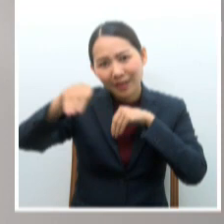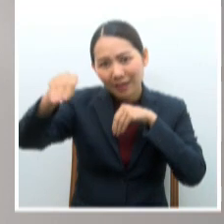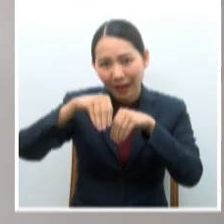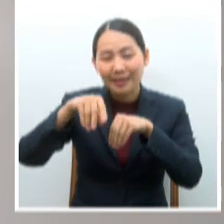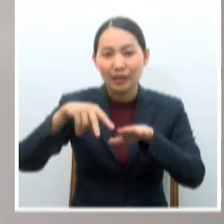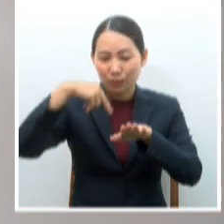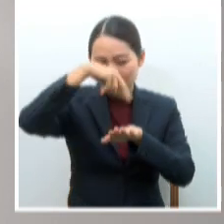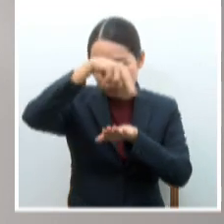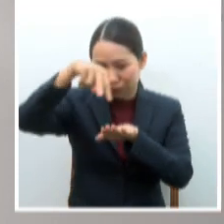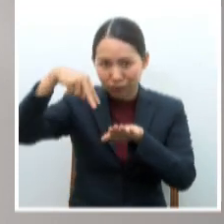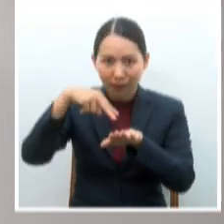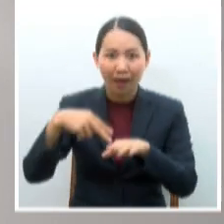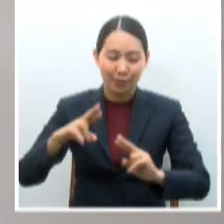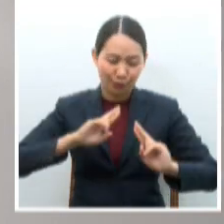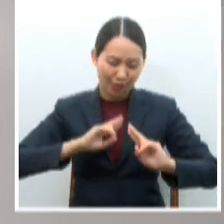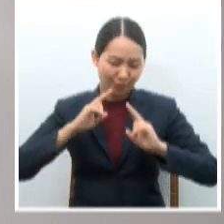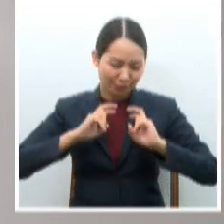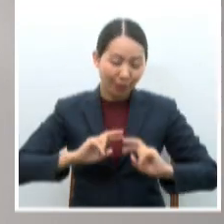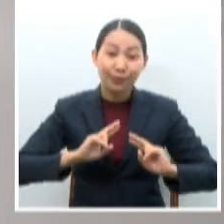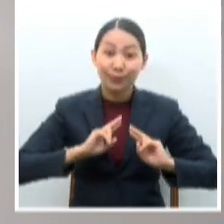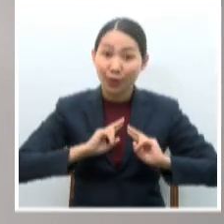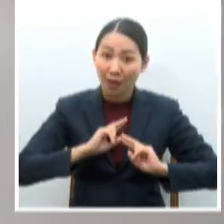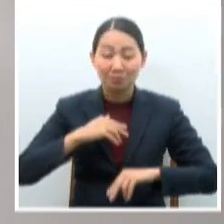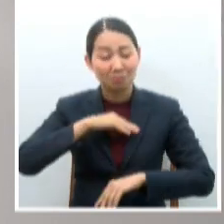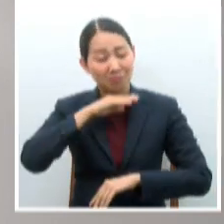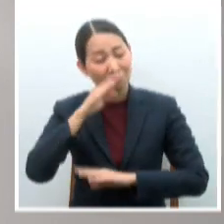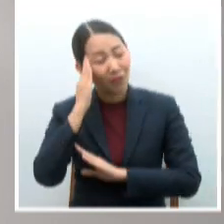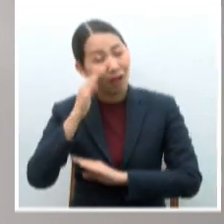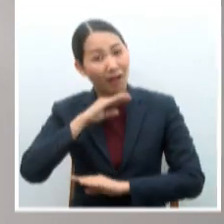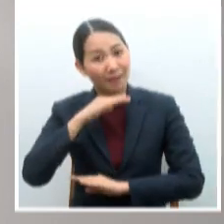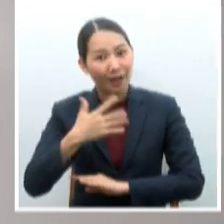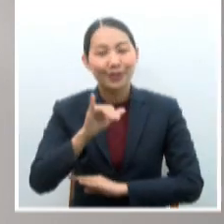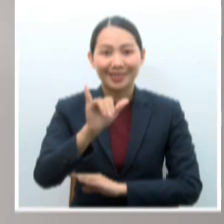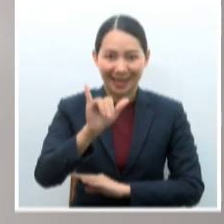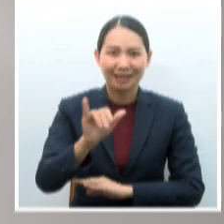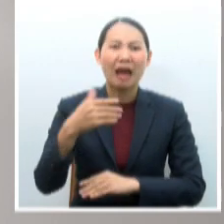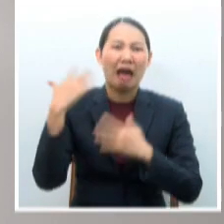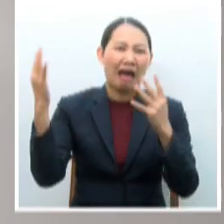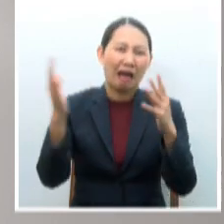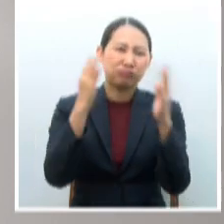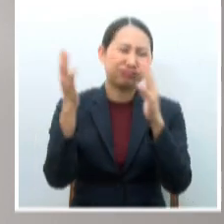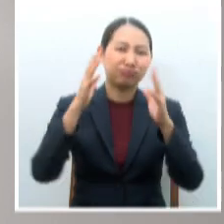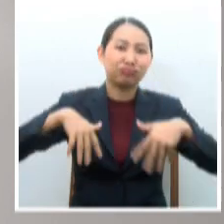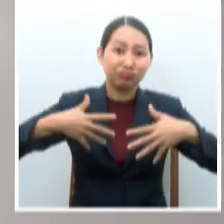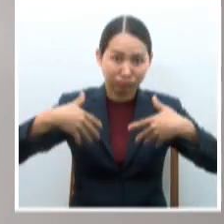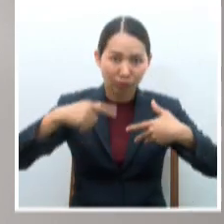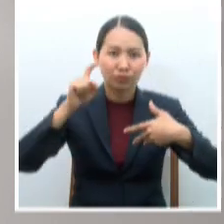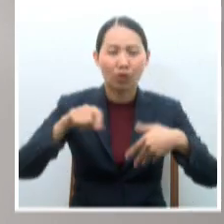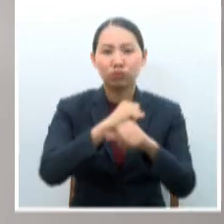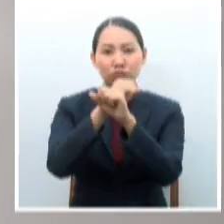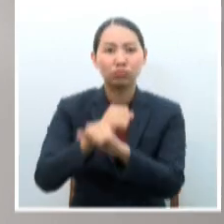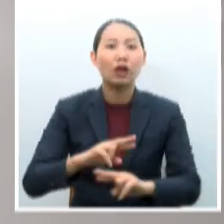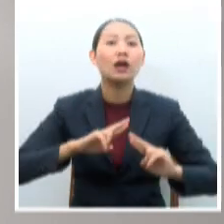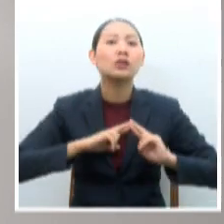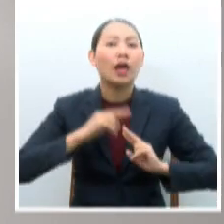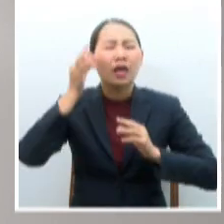ภาพคนให้เรียบร้อยนะคะกับอากาศร้อนๆแบบนี้เราต้องมีวิธีการดูแลป้องกันตัวเองด้วยนะคะกับอาการฮีทสโตรกหรือว่าจ